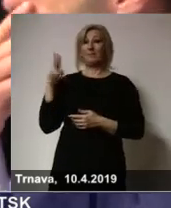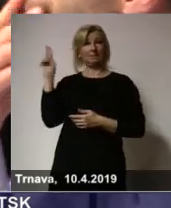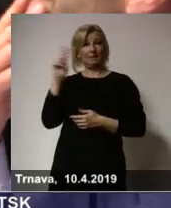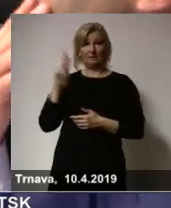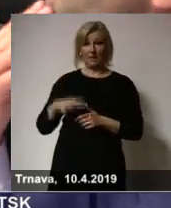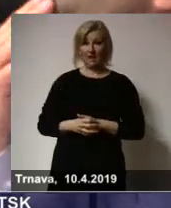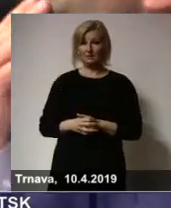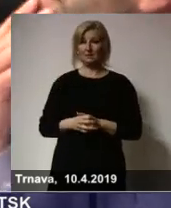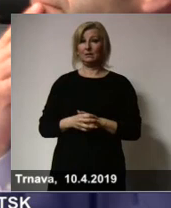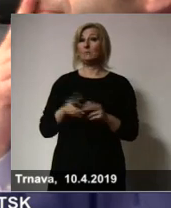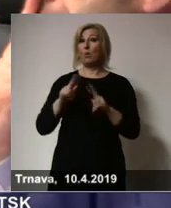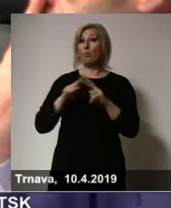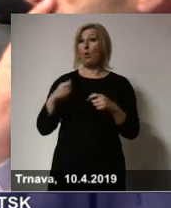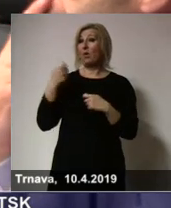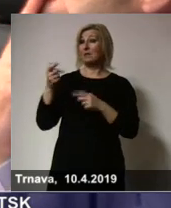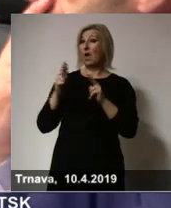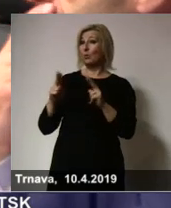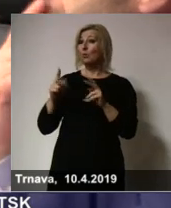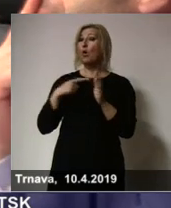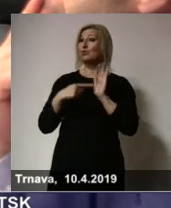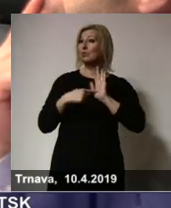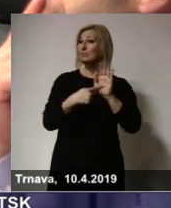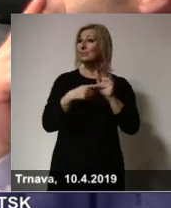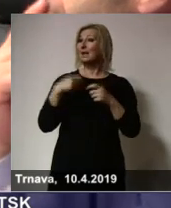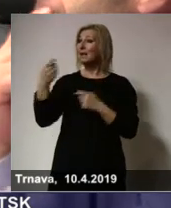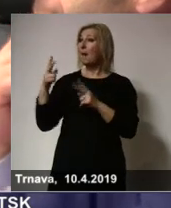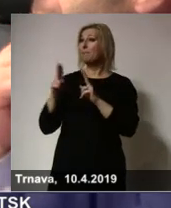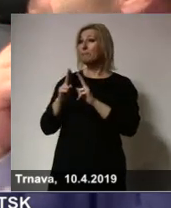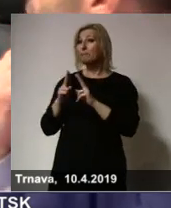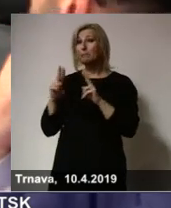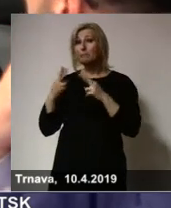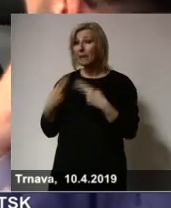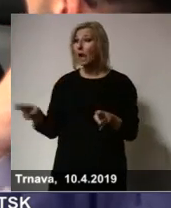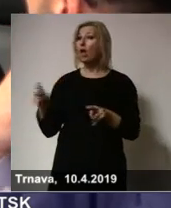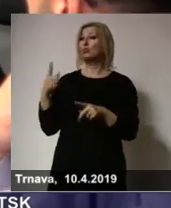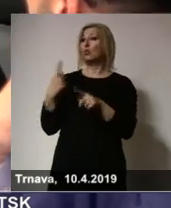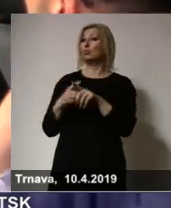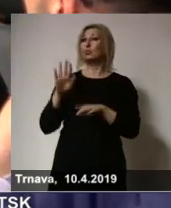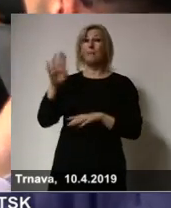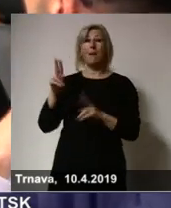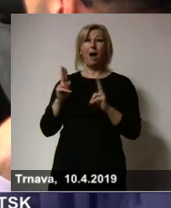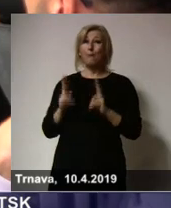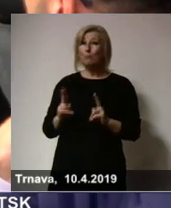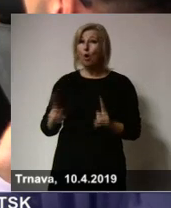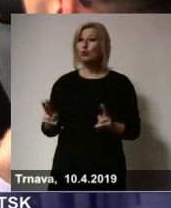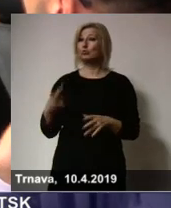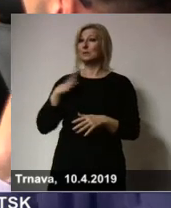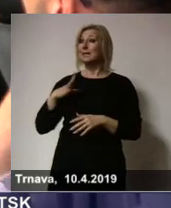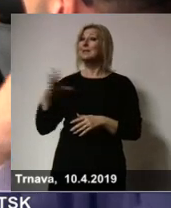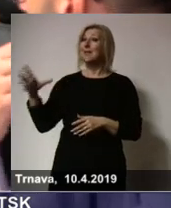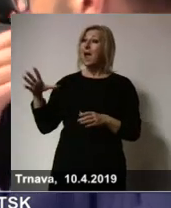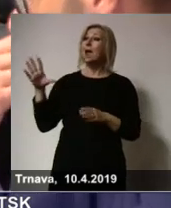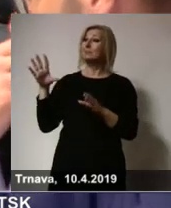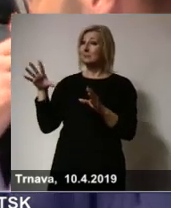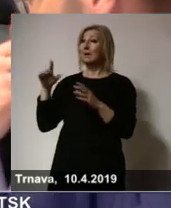sme im mohli dať alebo ukázať príležitosť, že predsa majú šancu a chceme tu mať aj mladšiu krv a mladších ľudí s